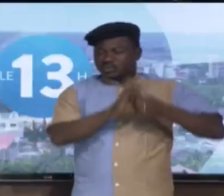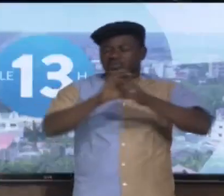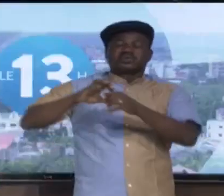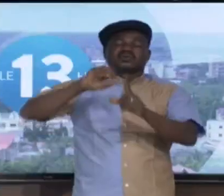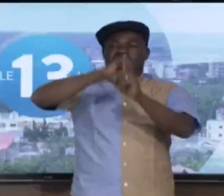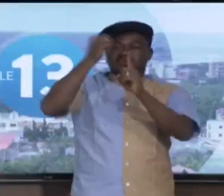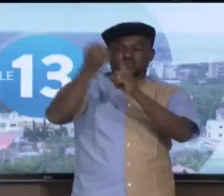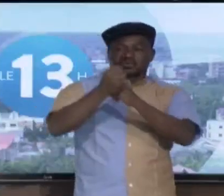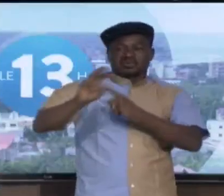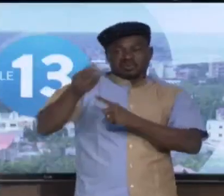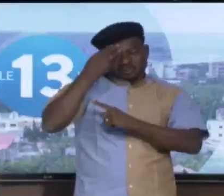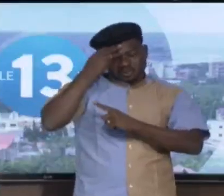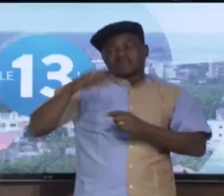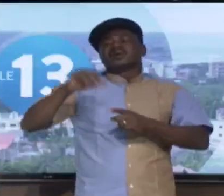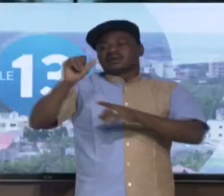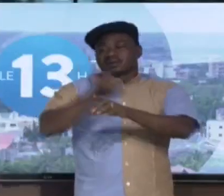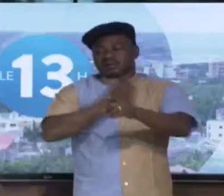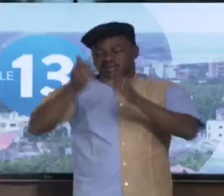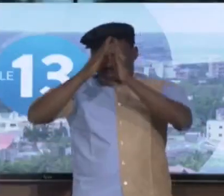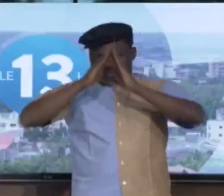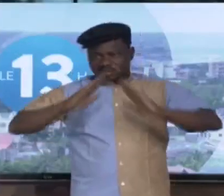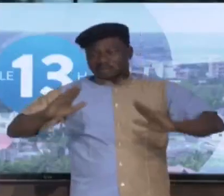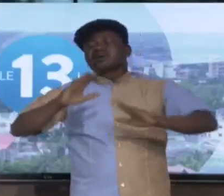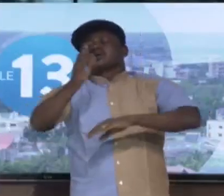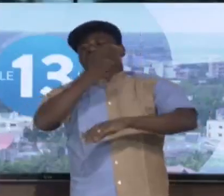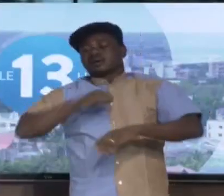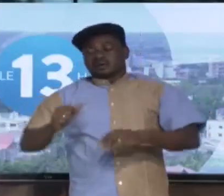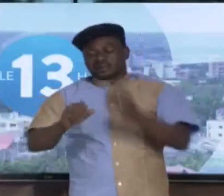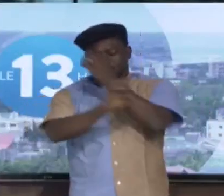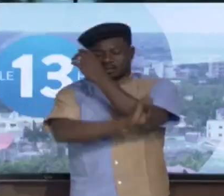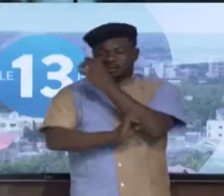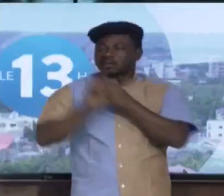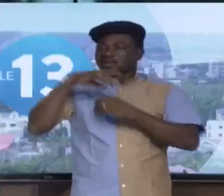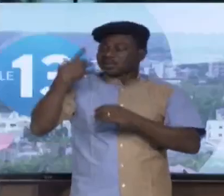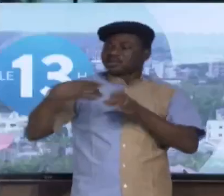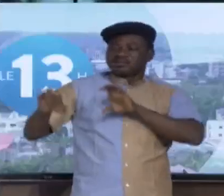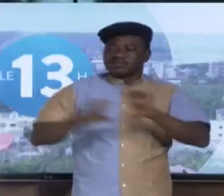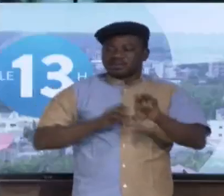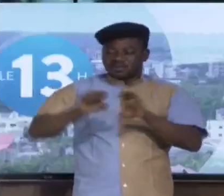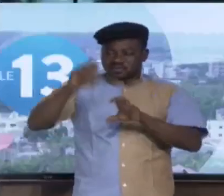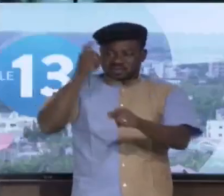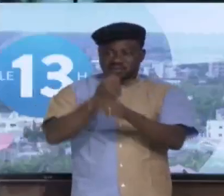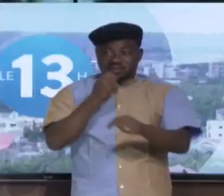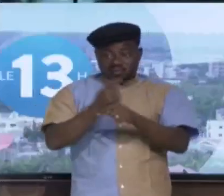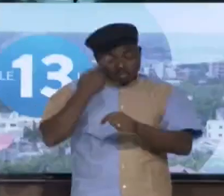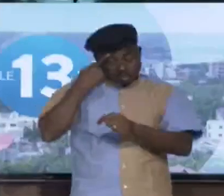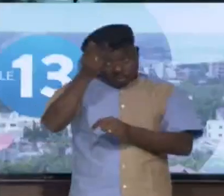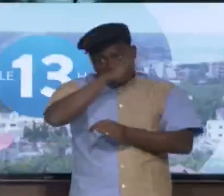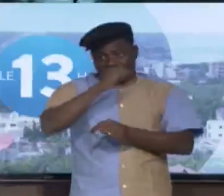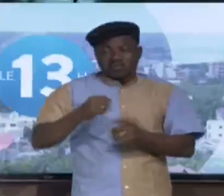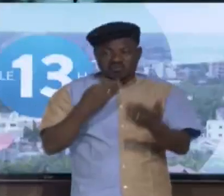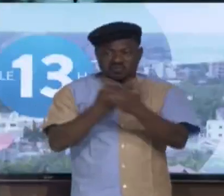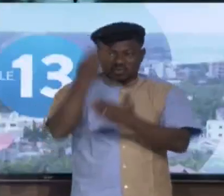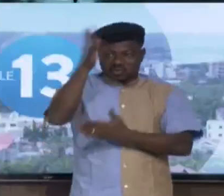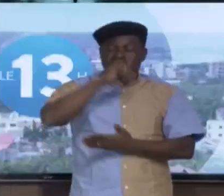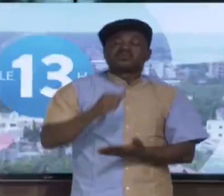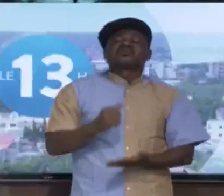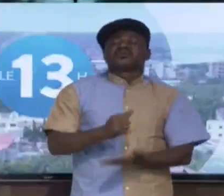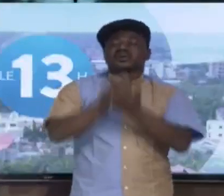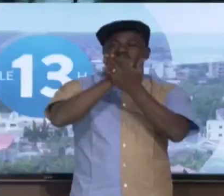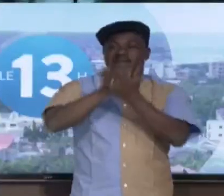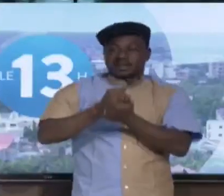le ministère des Affaires étrangères qui joue également sa partition pour le compte du fonds de soutien patriotique et